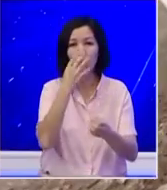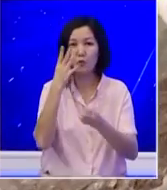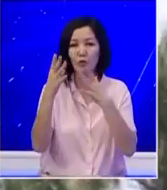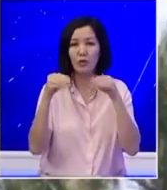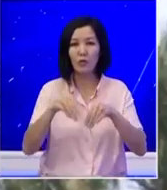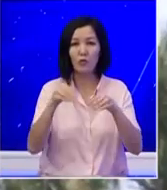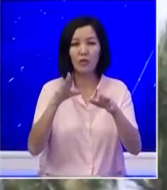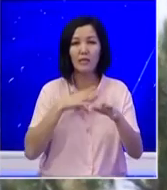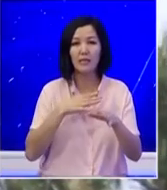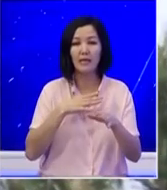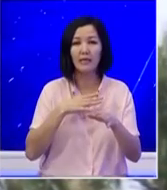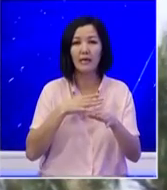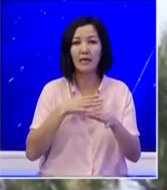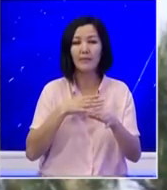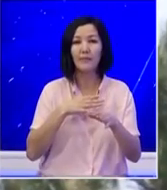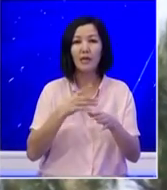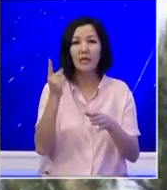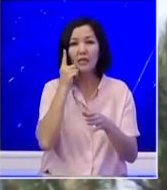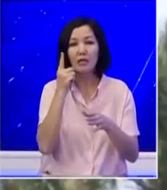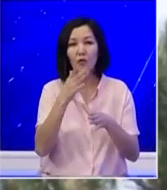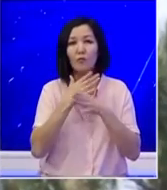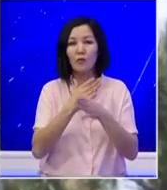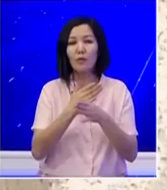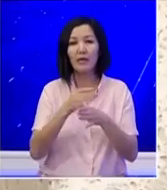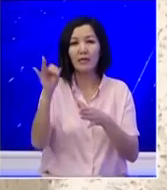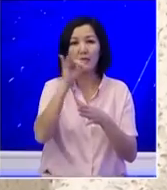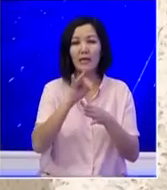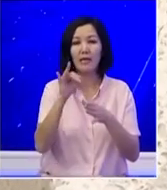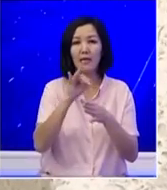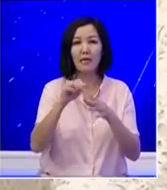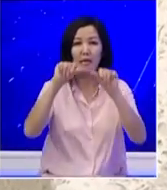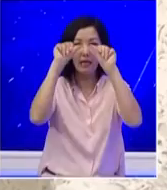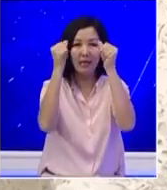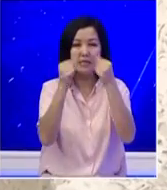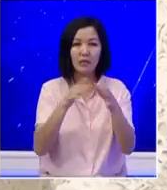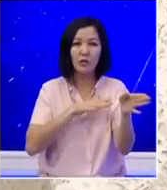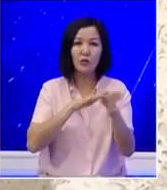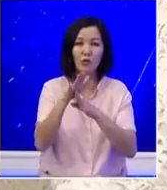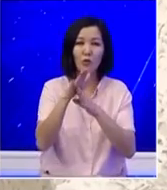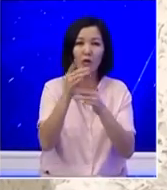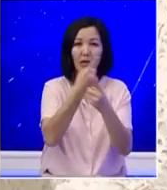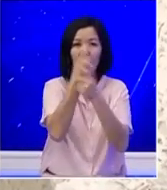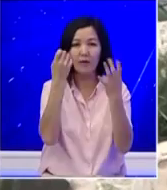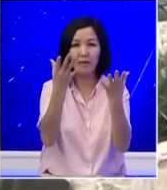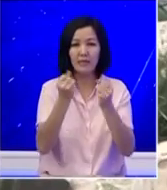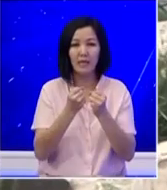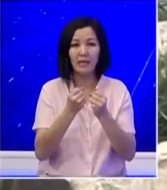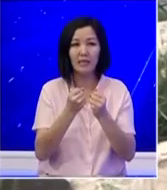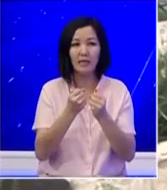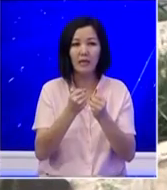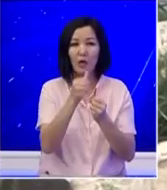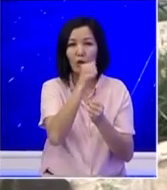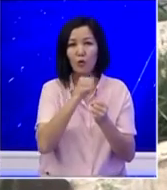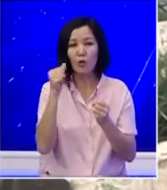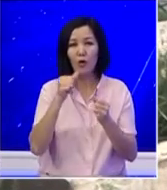отырғызылады. Сонымен қатар қалта телефон көмегімен тарихи мәдени ескерткіш жайлы толық ақпарат беретін QR-код тақтайшалар орнатылады. Былтырғыдан бері